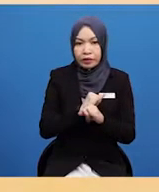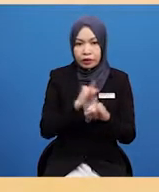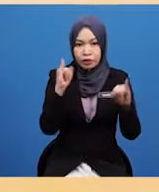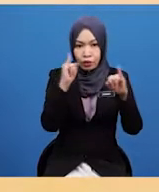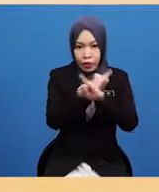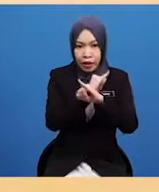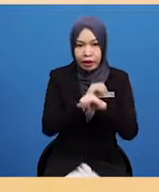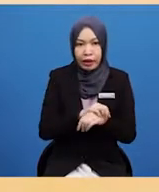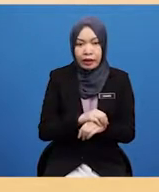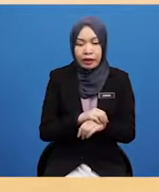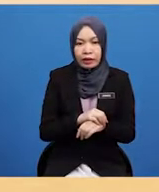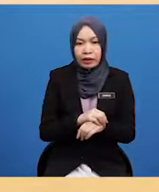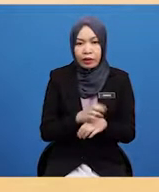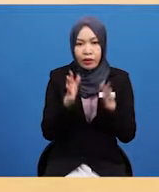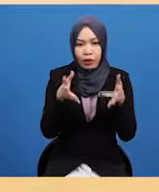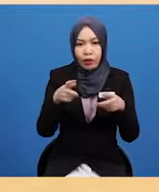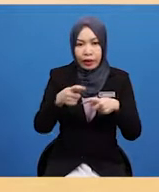kegagalan sebelum Perang Dunia?